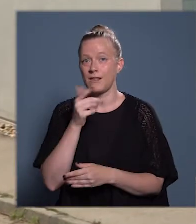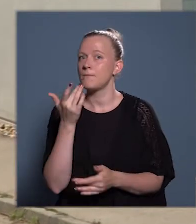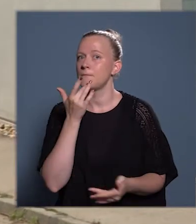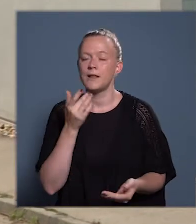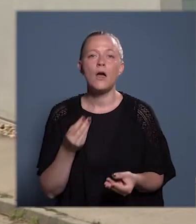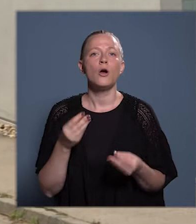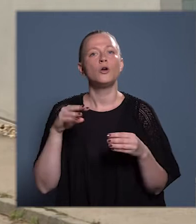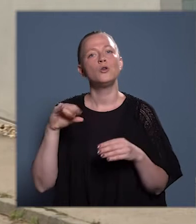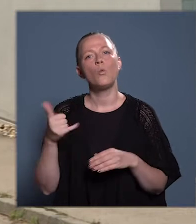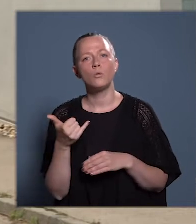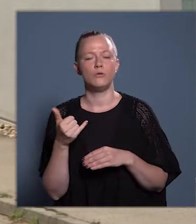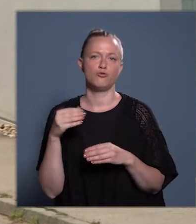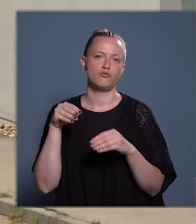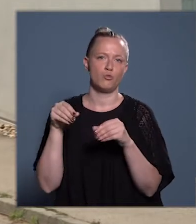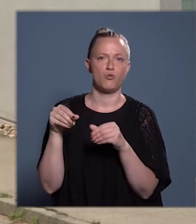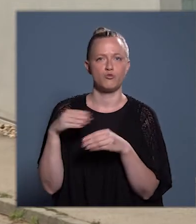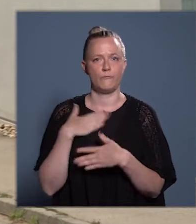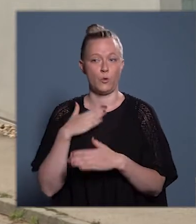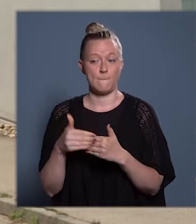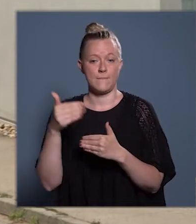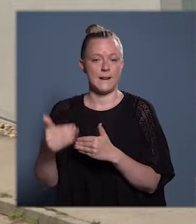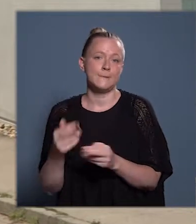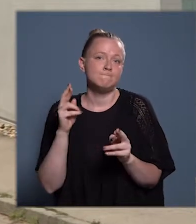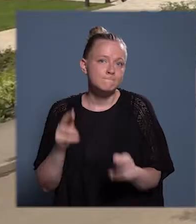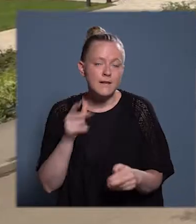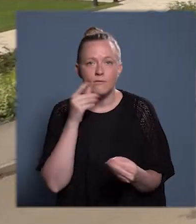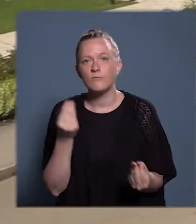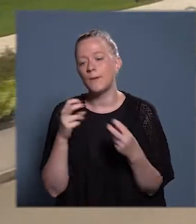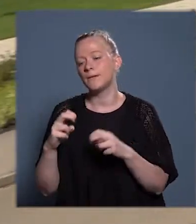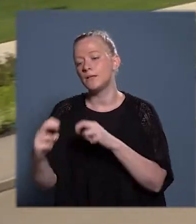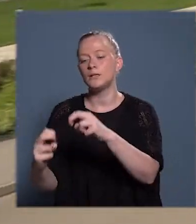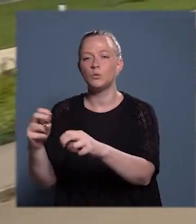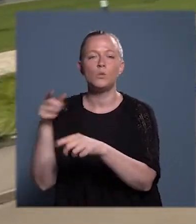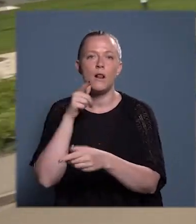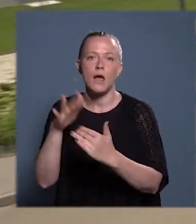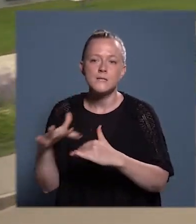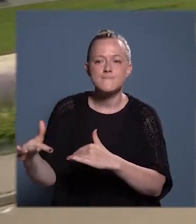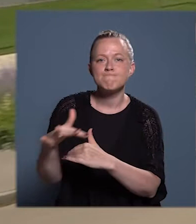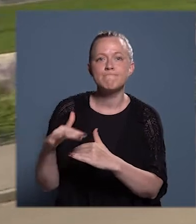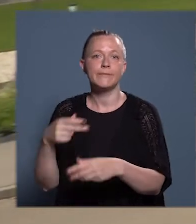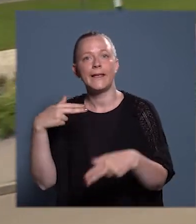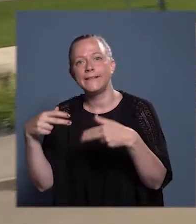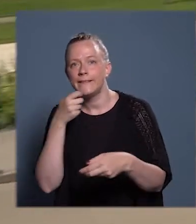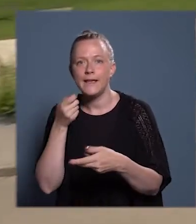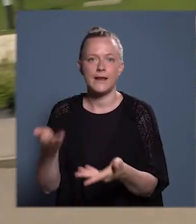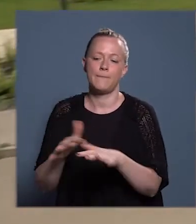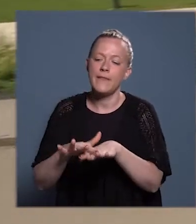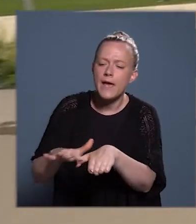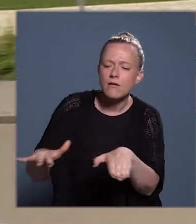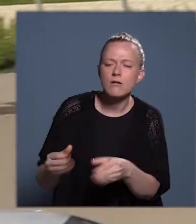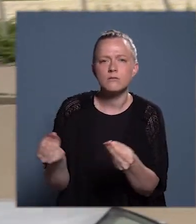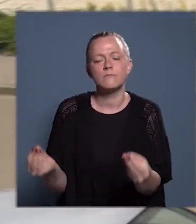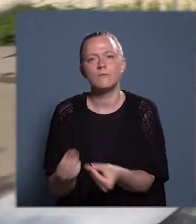mellett, ha lesz, reméljük, lesz valamilyen kiülő terület, ilyen étterem, teraszka, valami,